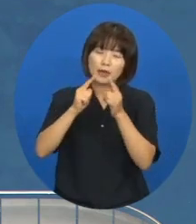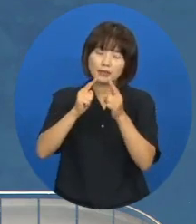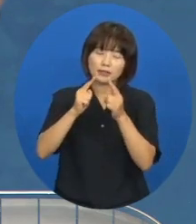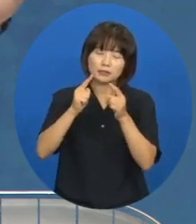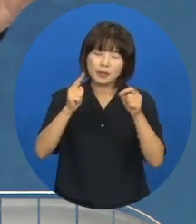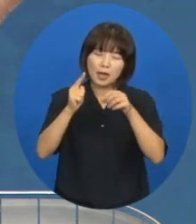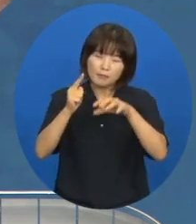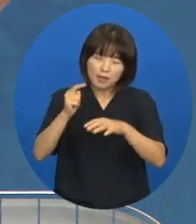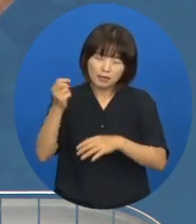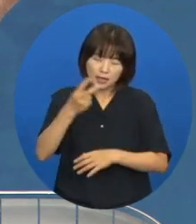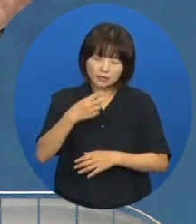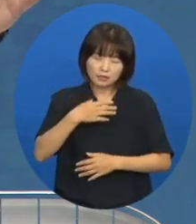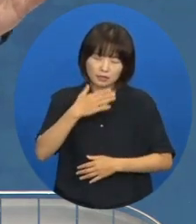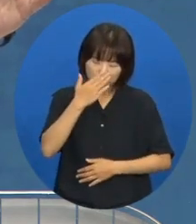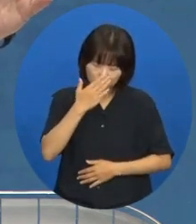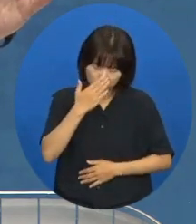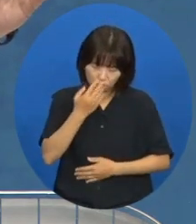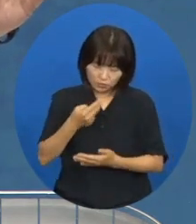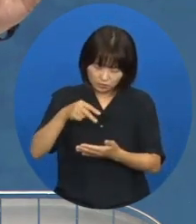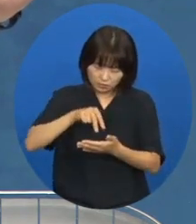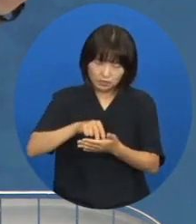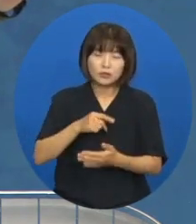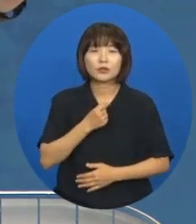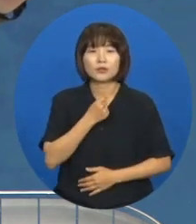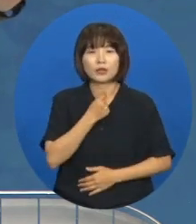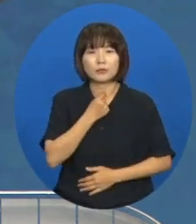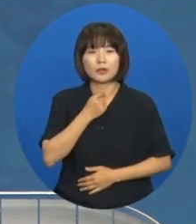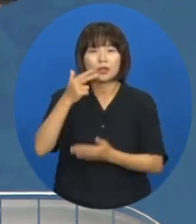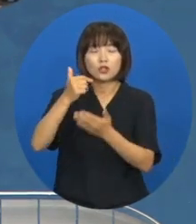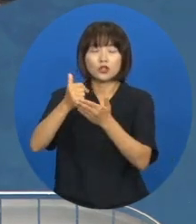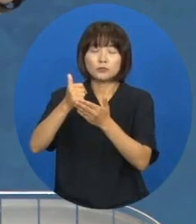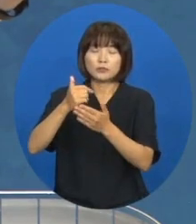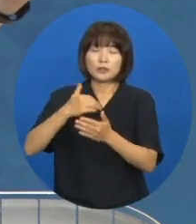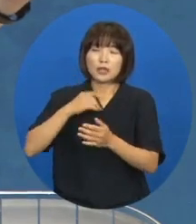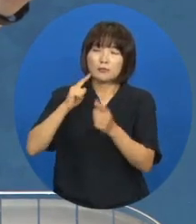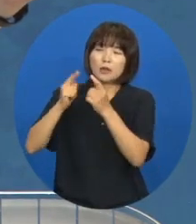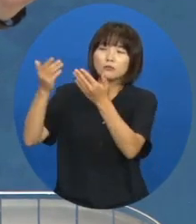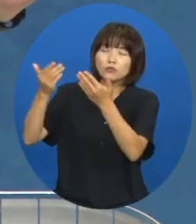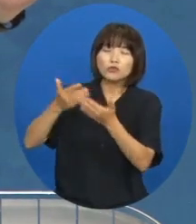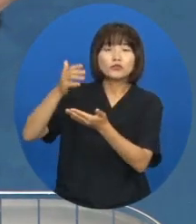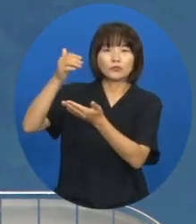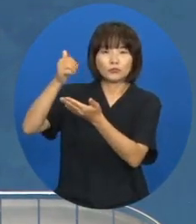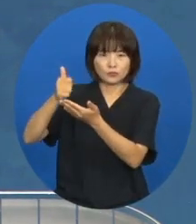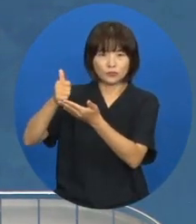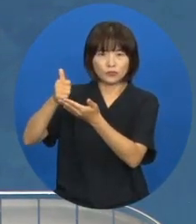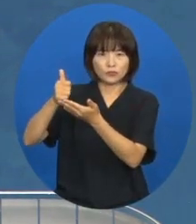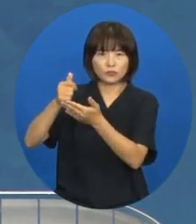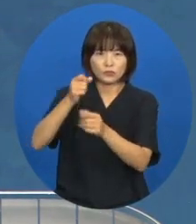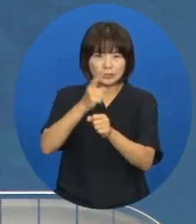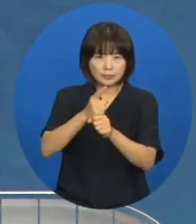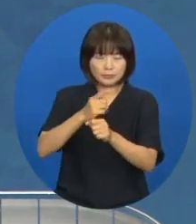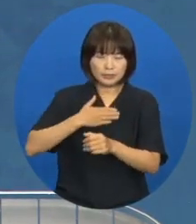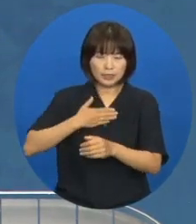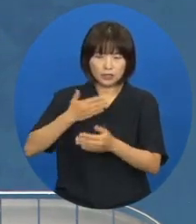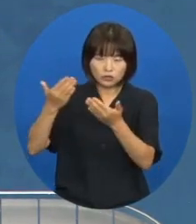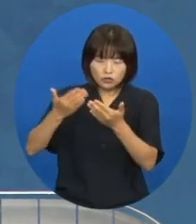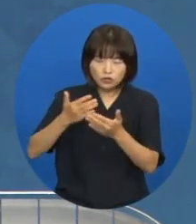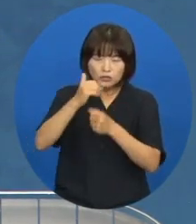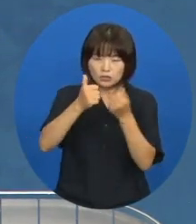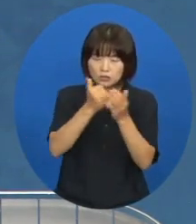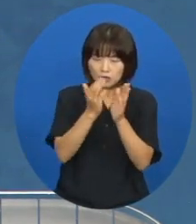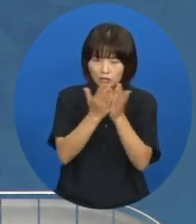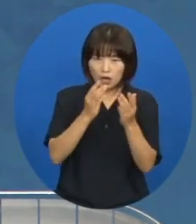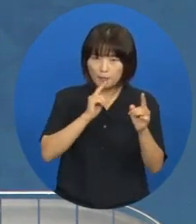다시 한번 겸손히 서겠습니다. 주님은 저에게 말씀하실 분이십니다. 이미 저에게 주신 성경의 그